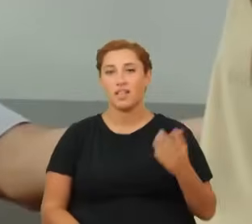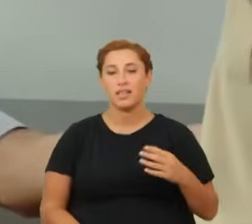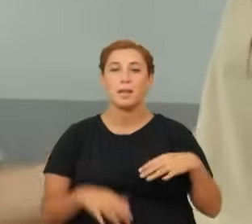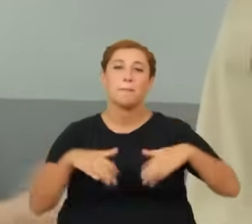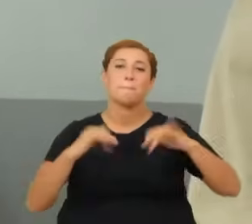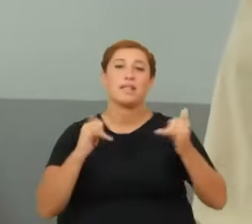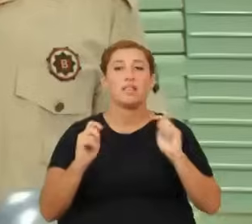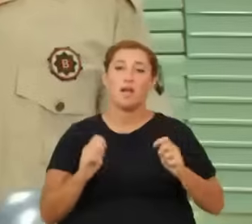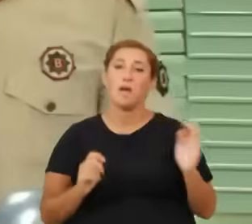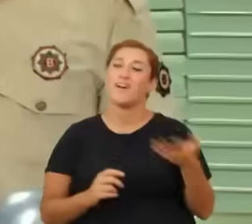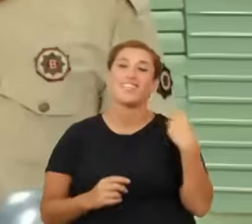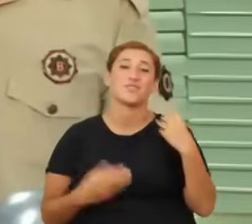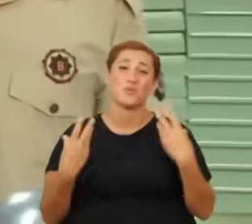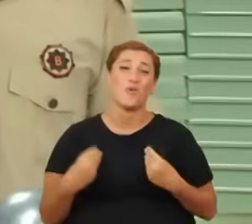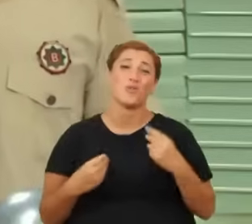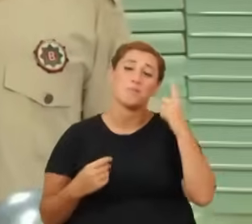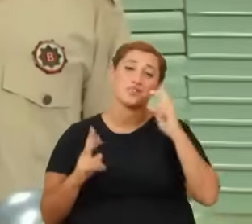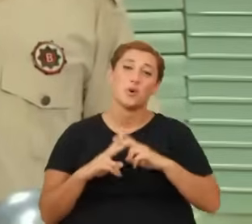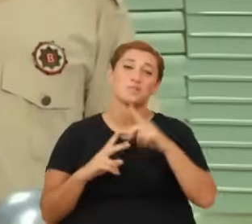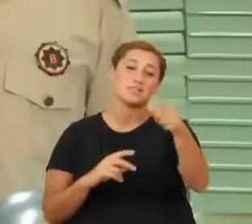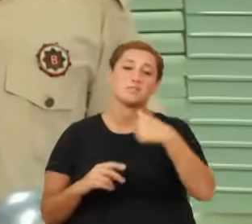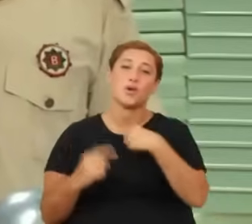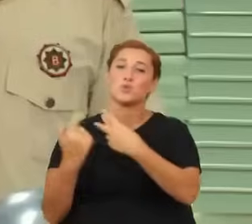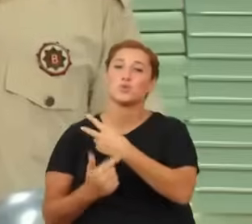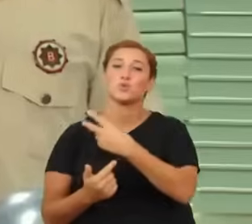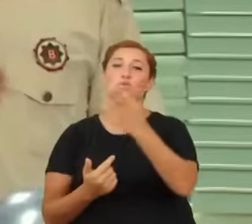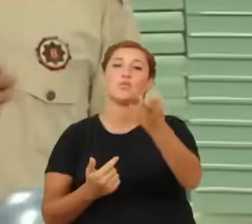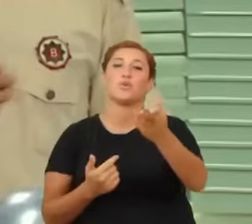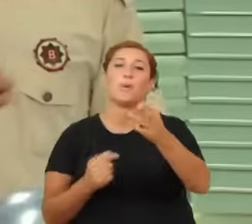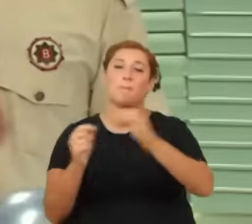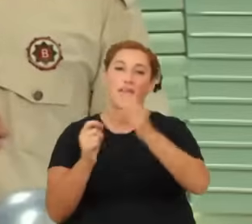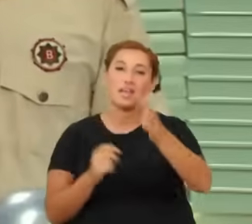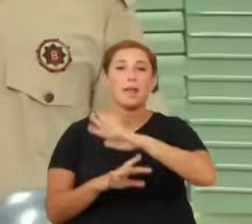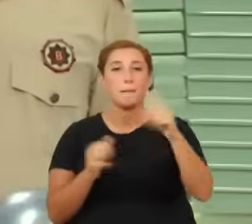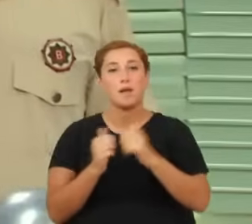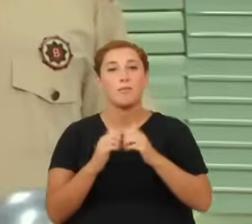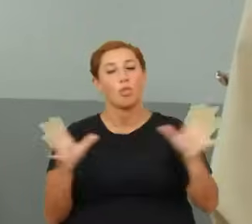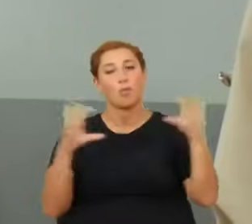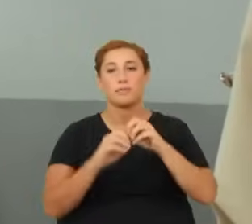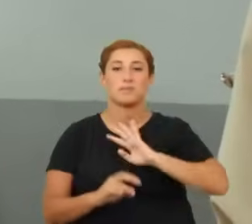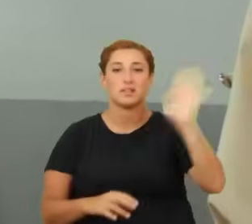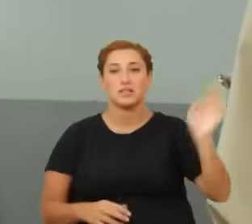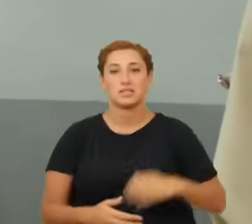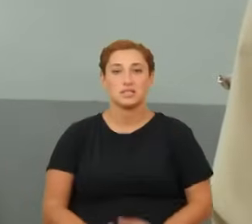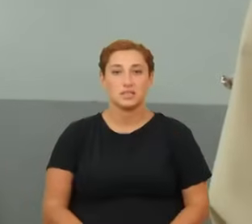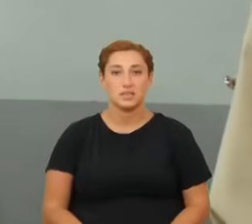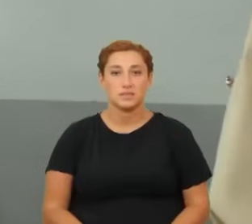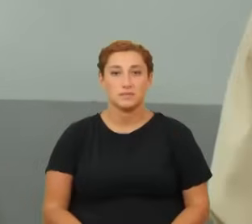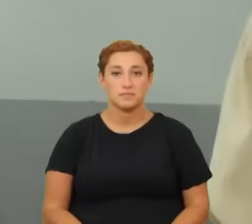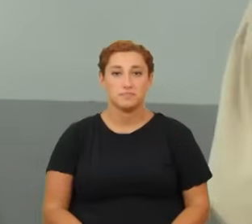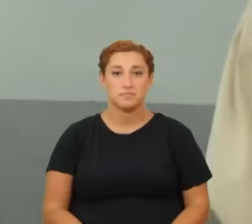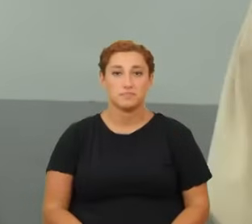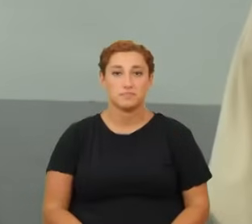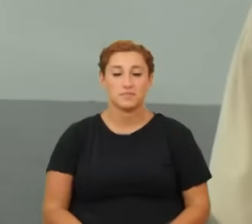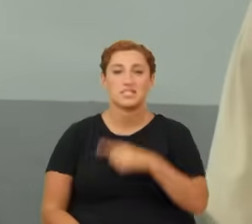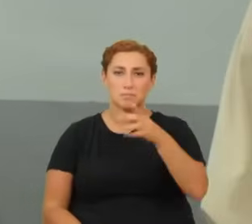piknik yaparız işte. Vallahi ne güzel olur başkomiserim ya. Siz, ben, Yusuf, Bekir hep beraber toplanır gideriz ya.